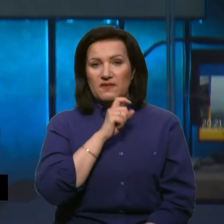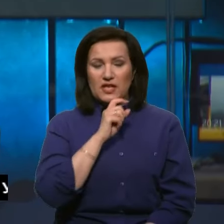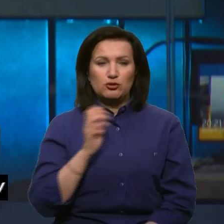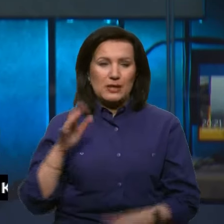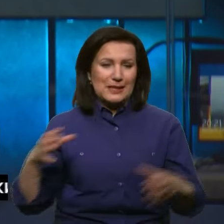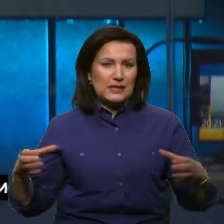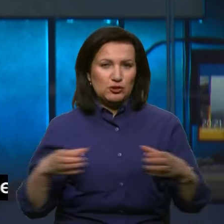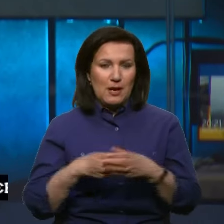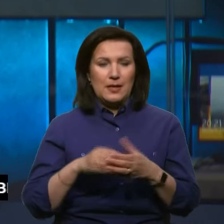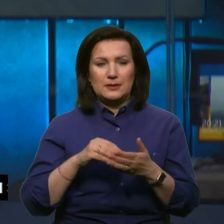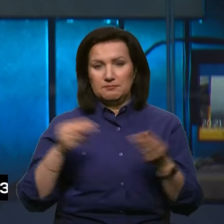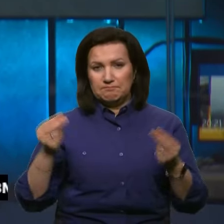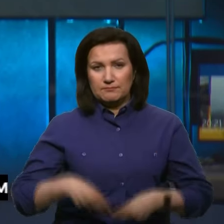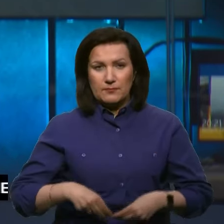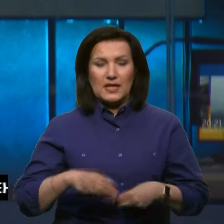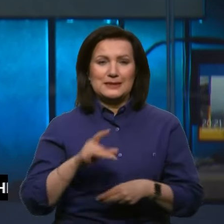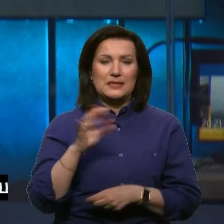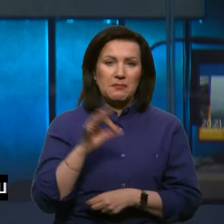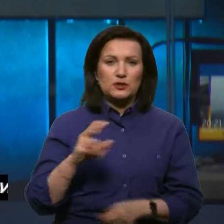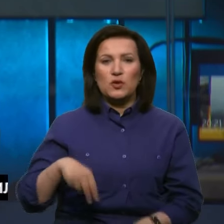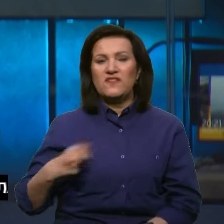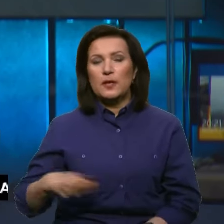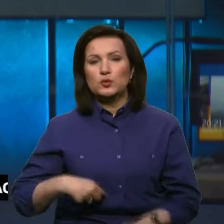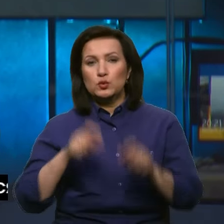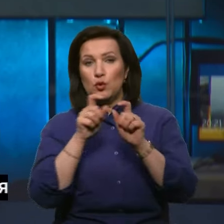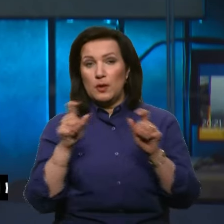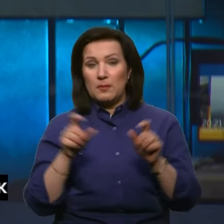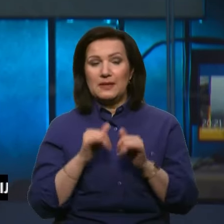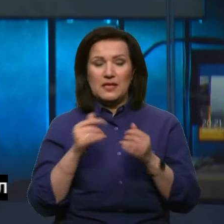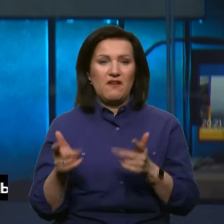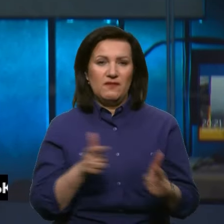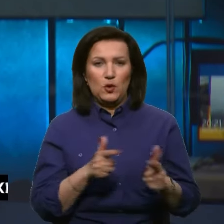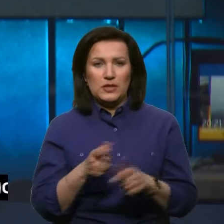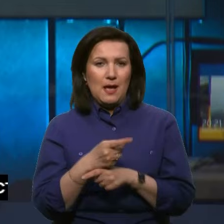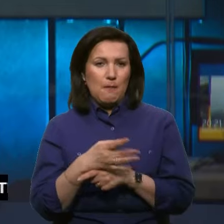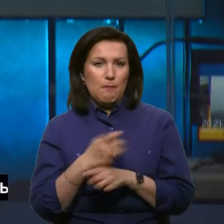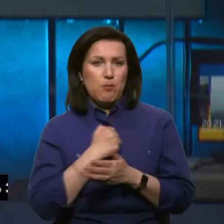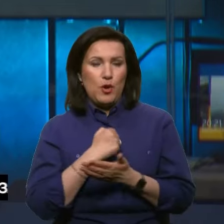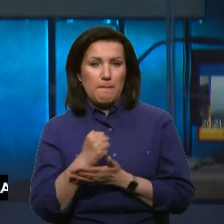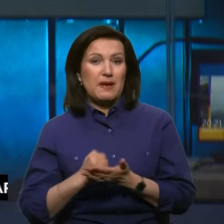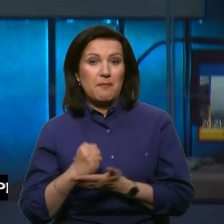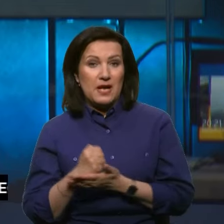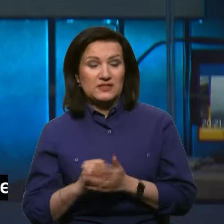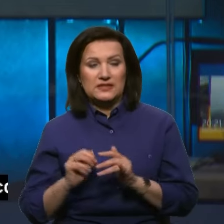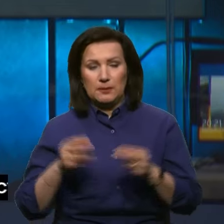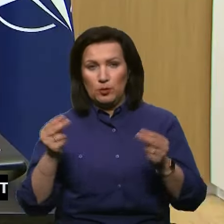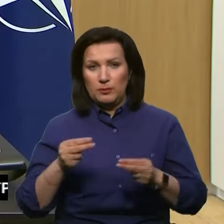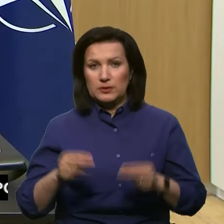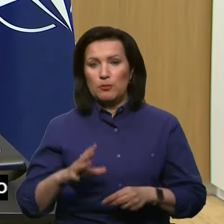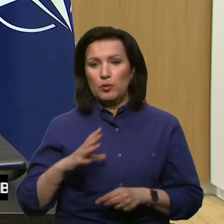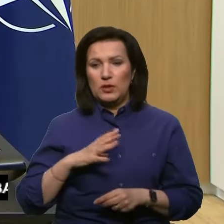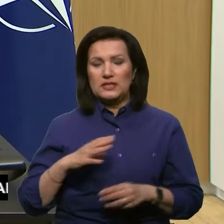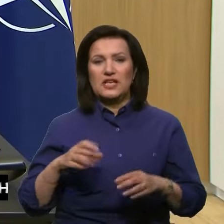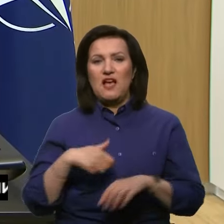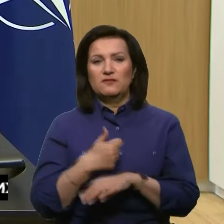Північно-Атлантичний альянс підписав угоду з німецькою та французькою компаніями на виготовлення артилерійських боєприпасів. Церемонія підписання